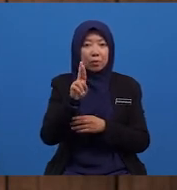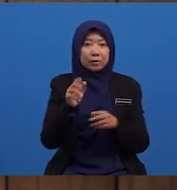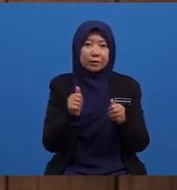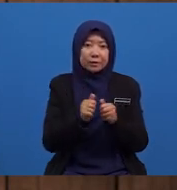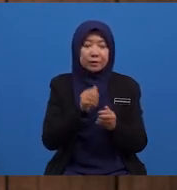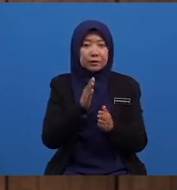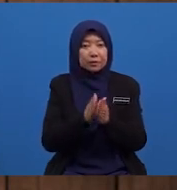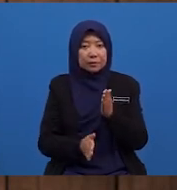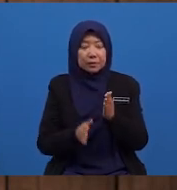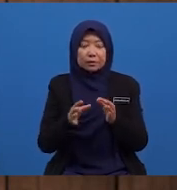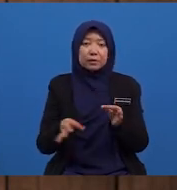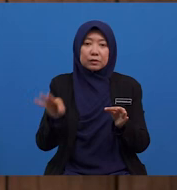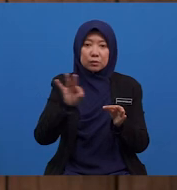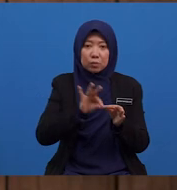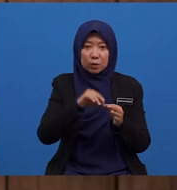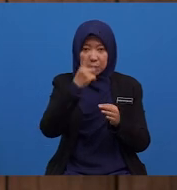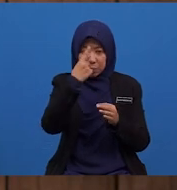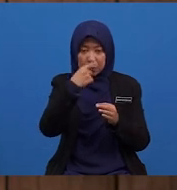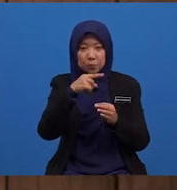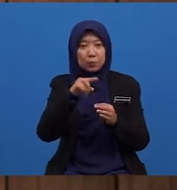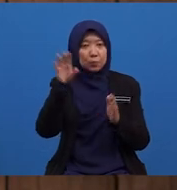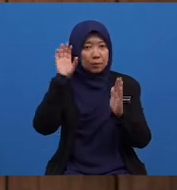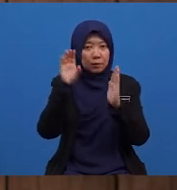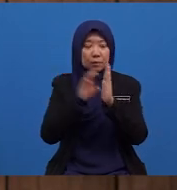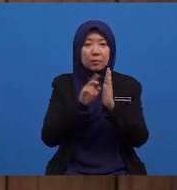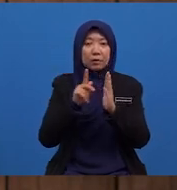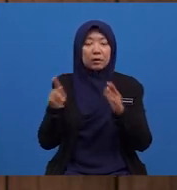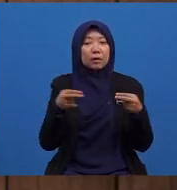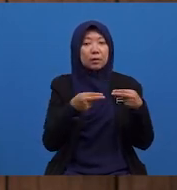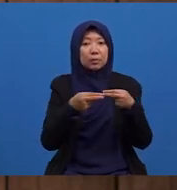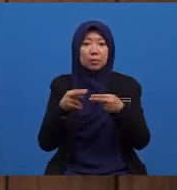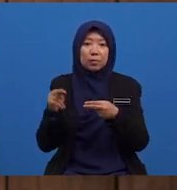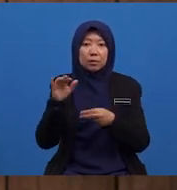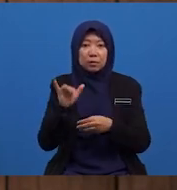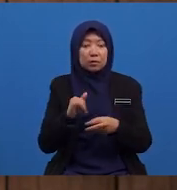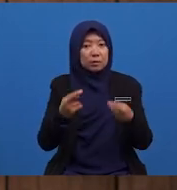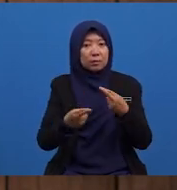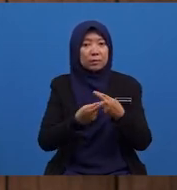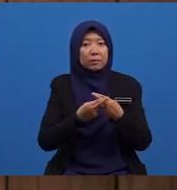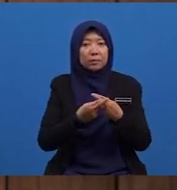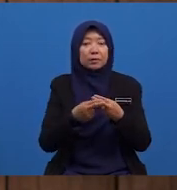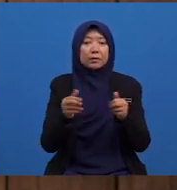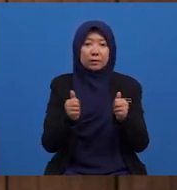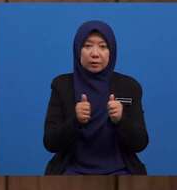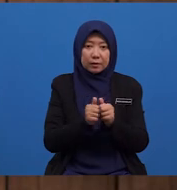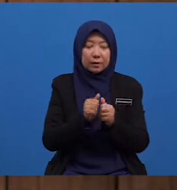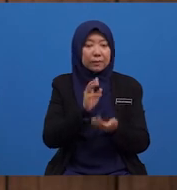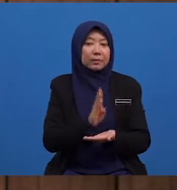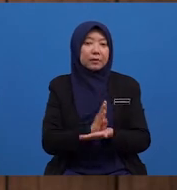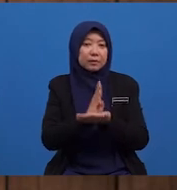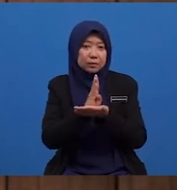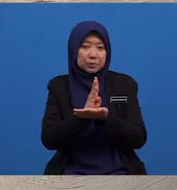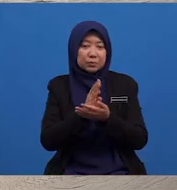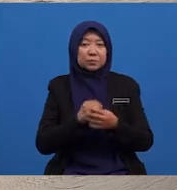berkias yang sesuai untuk menggambarkan perhubungan yang akrab dan saling